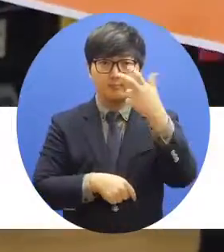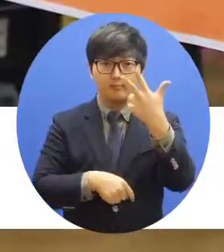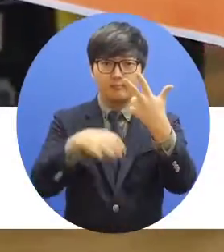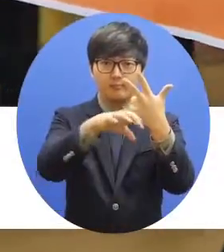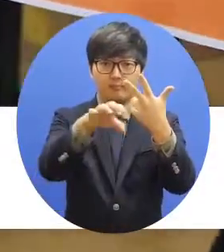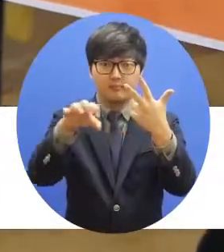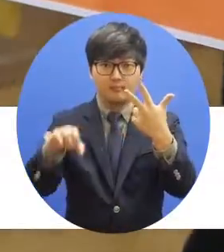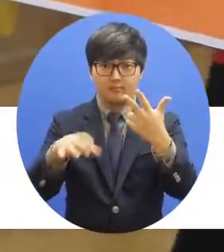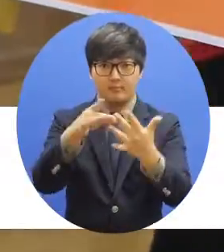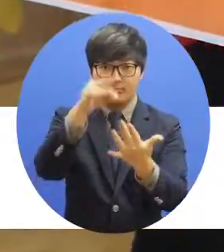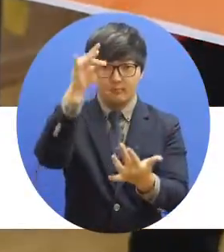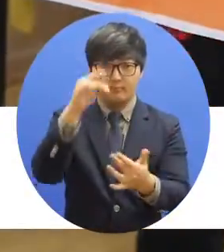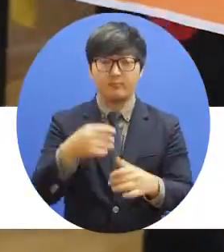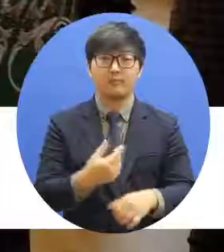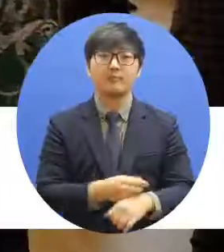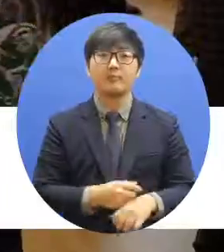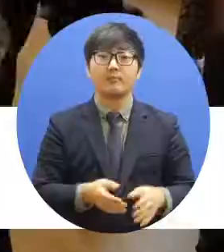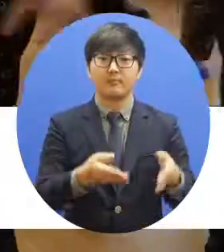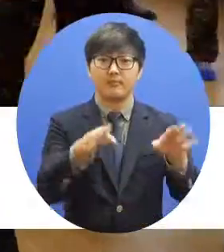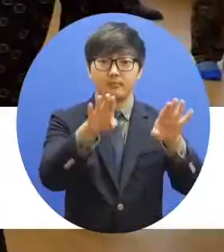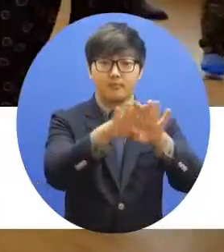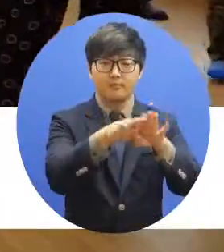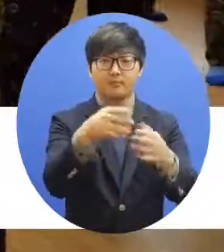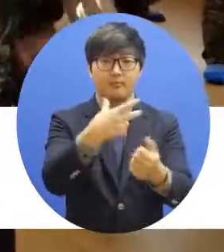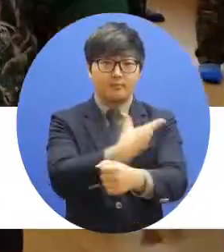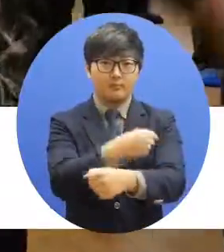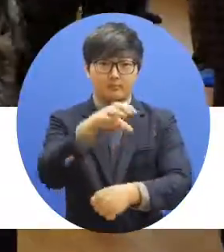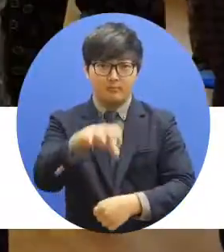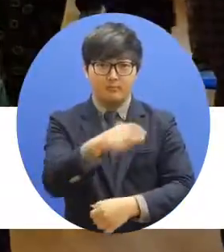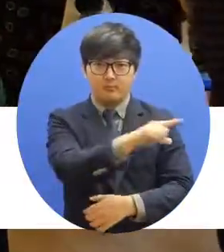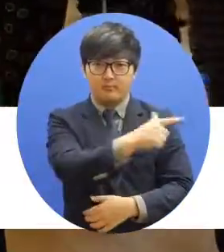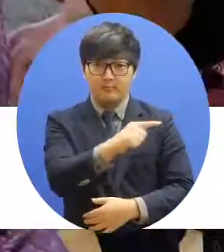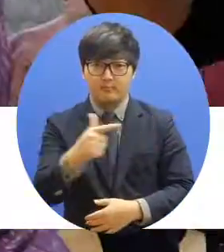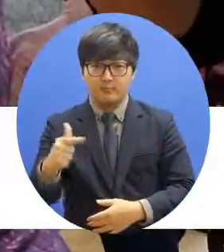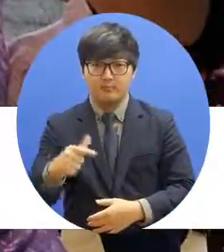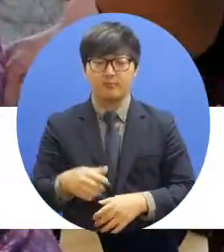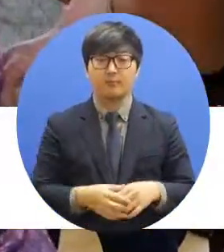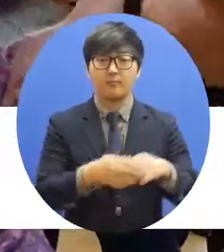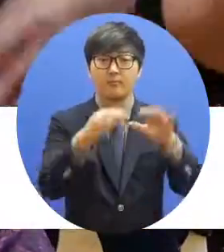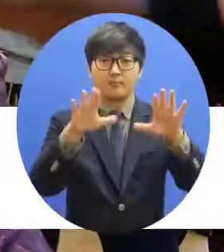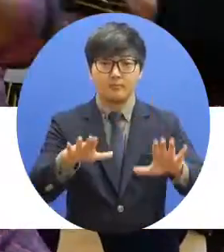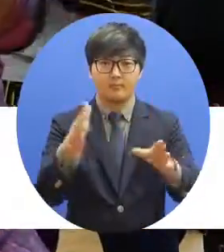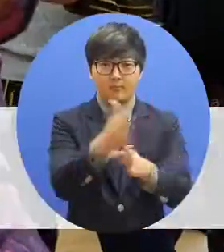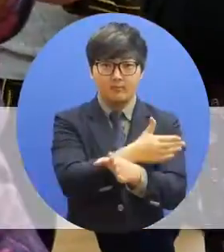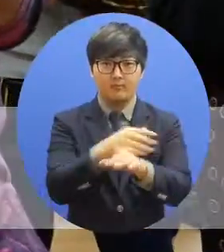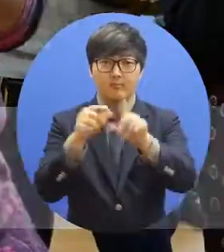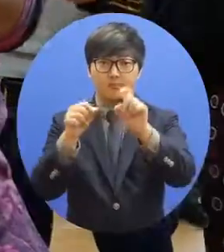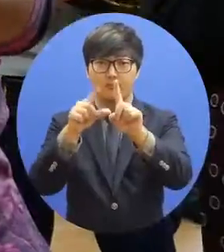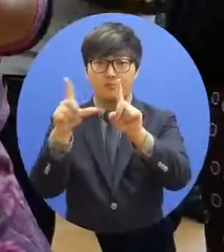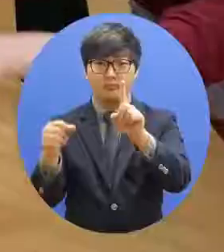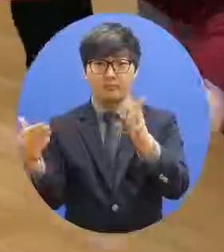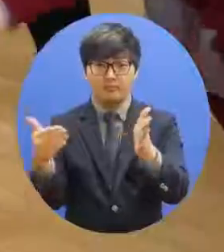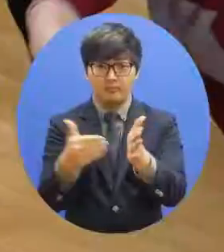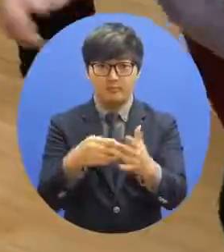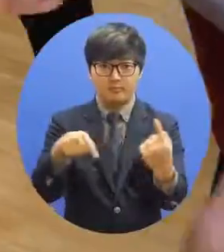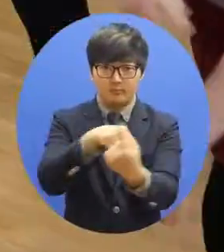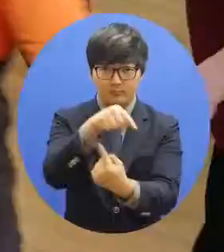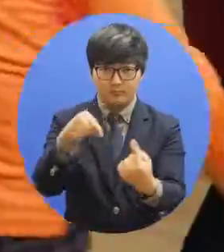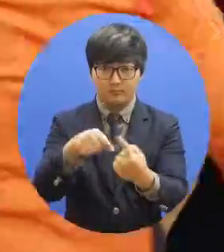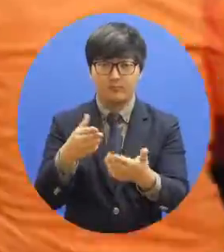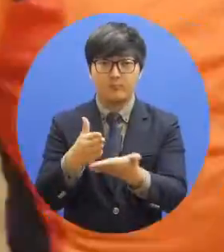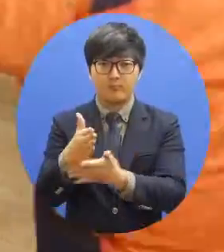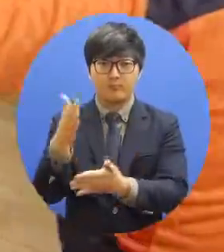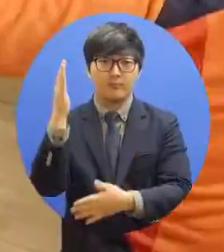마을을 선정해 마을회관, 보건진료소 등을 활용, 1월부터 11월까지 운영되며 전문